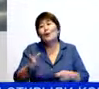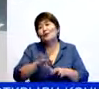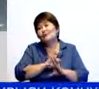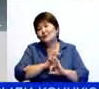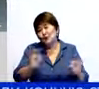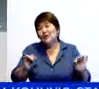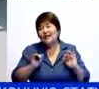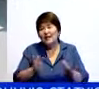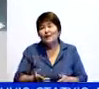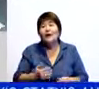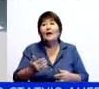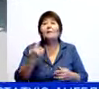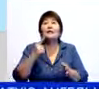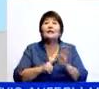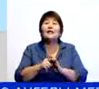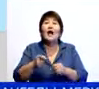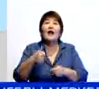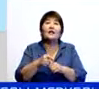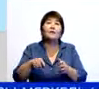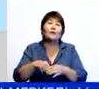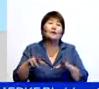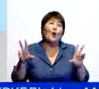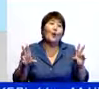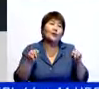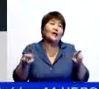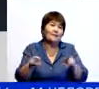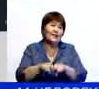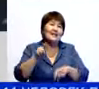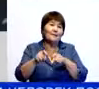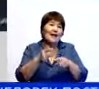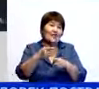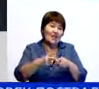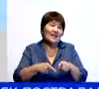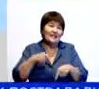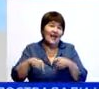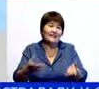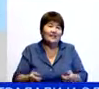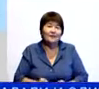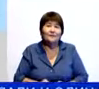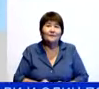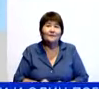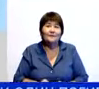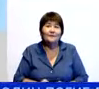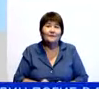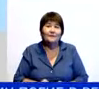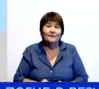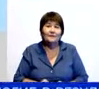все организовано. Перед стартом аким города пожелал им удачи и вместе пробежал часть дистанции.